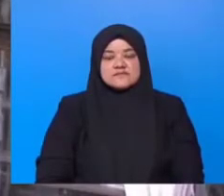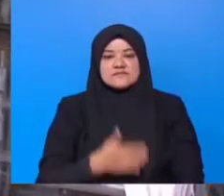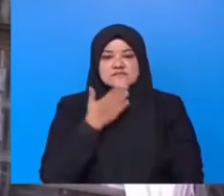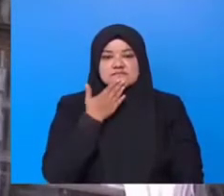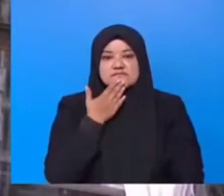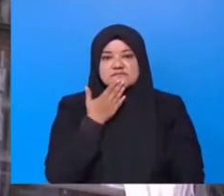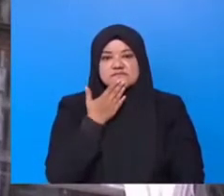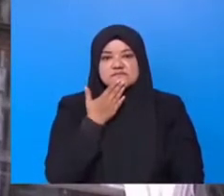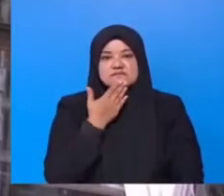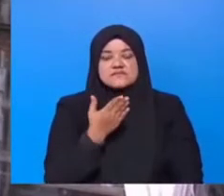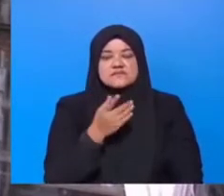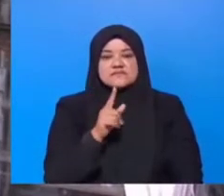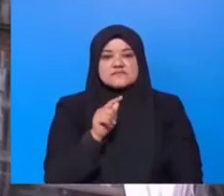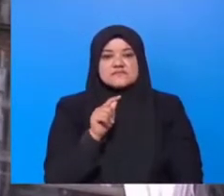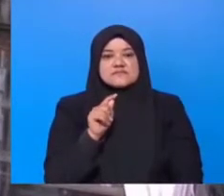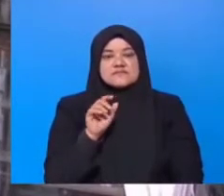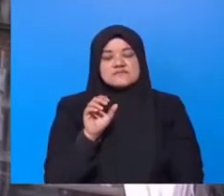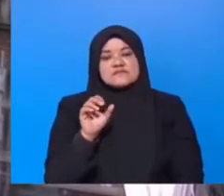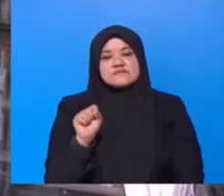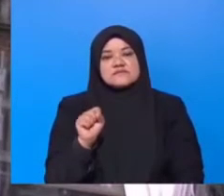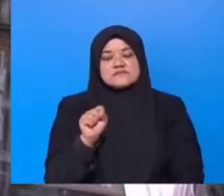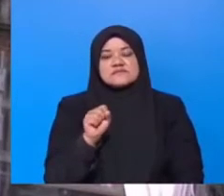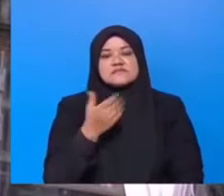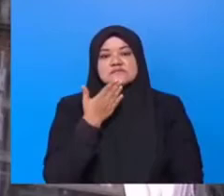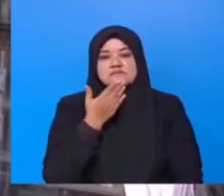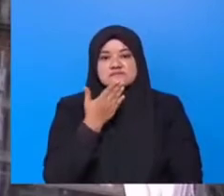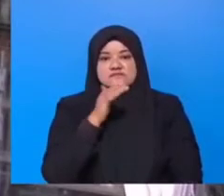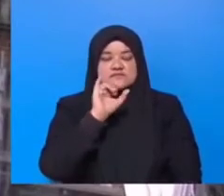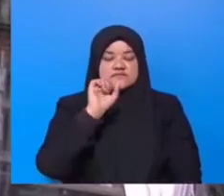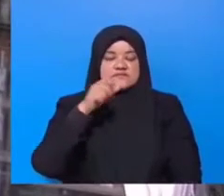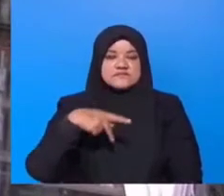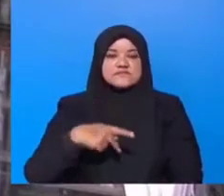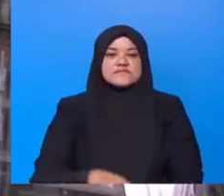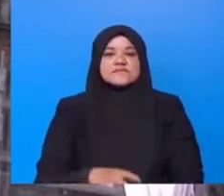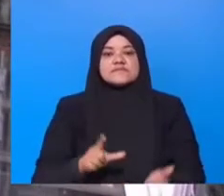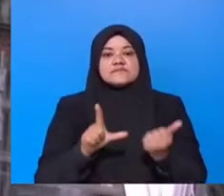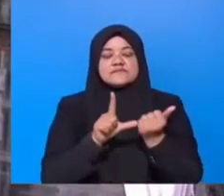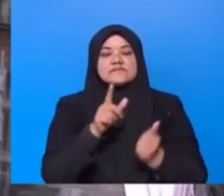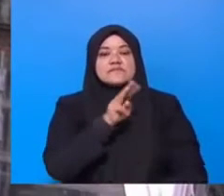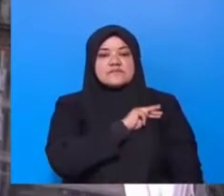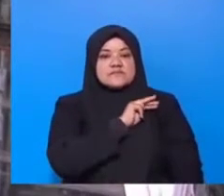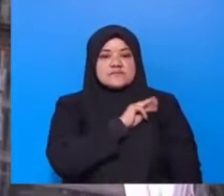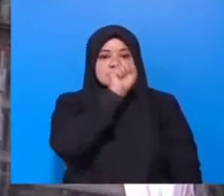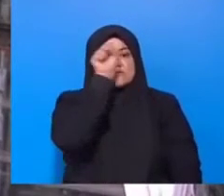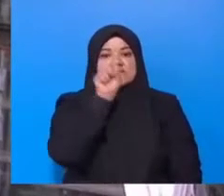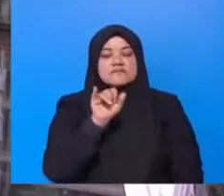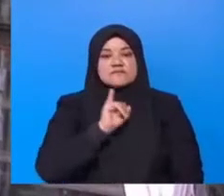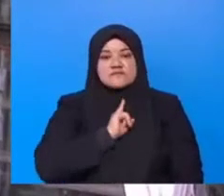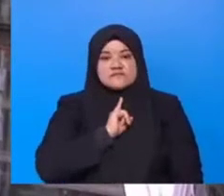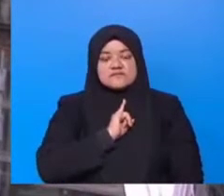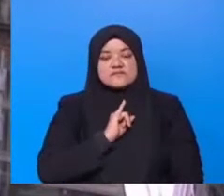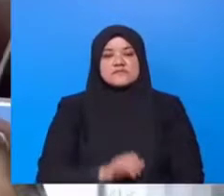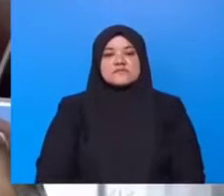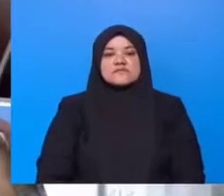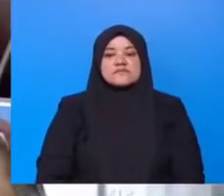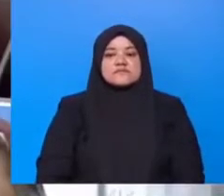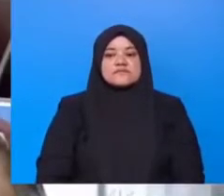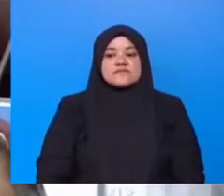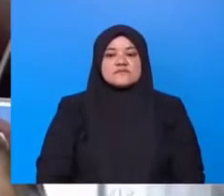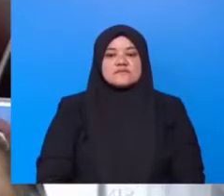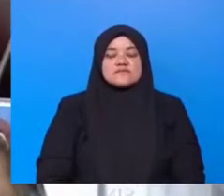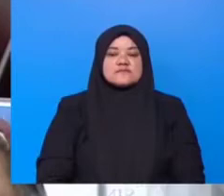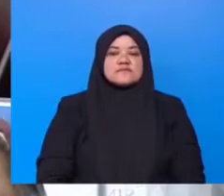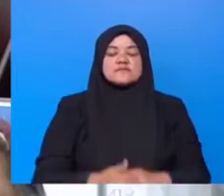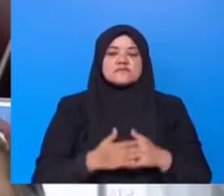kasih atas yang di betul dan tuh kasih kepada yang Muhammad timbalan menteri soal dan seterusnya ilah